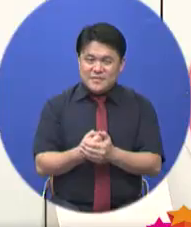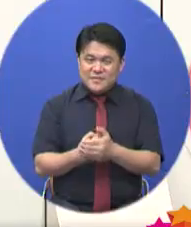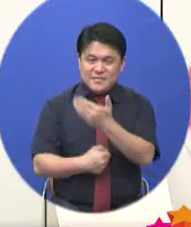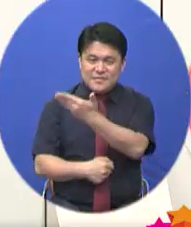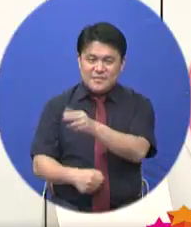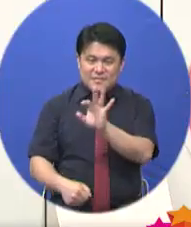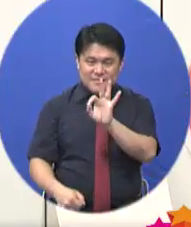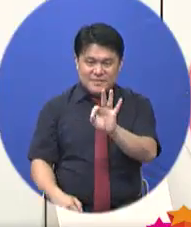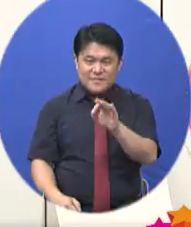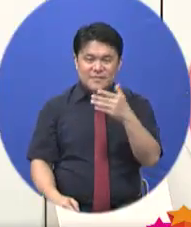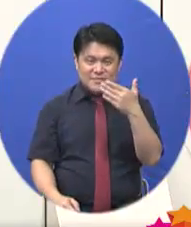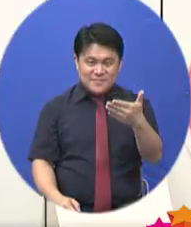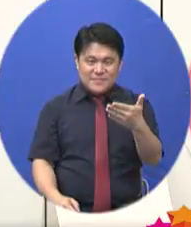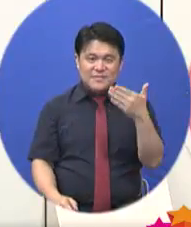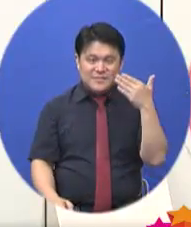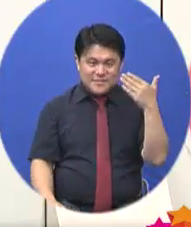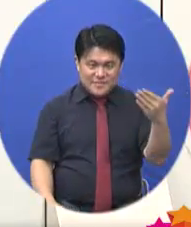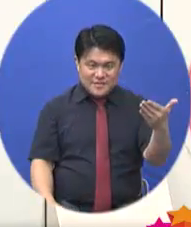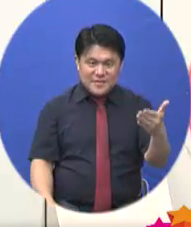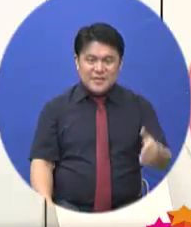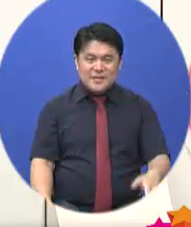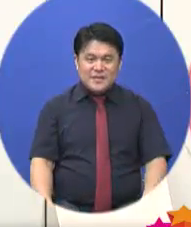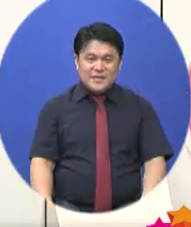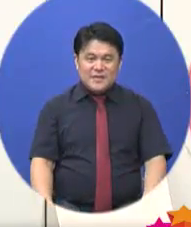네, 9점, 10점, 9점, 9점.